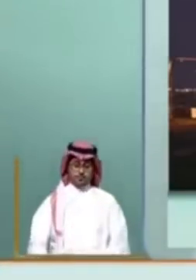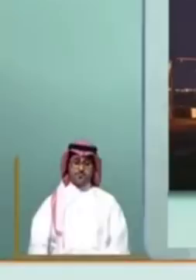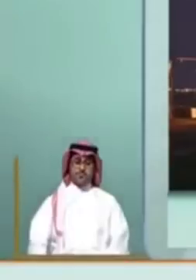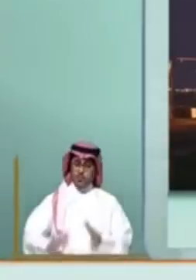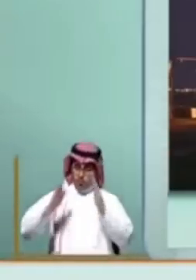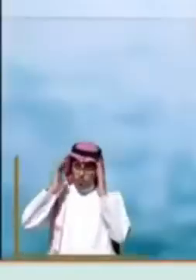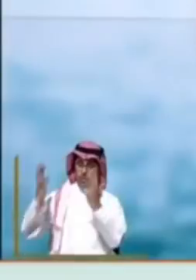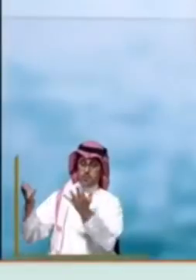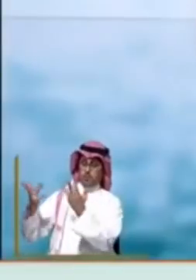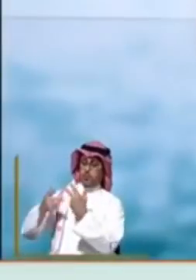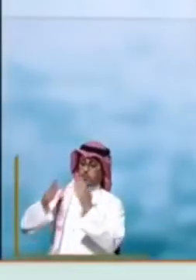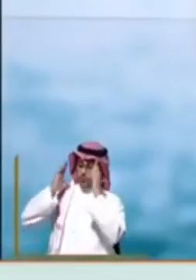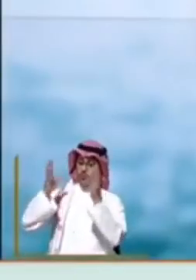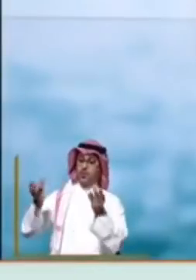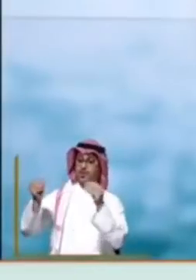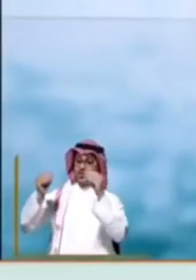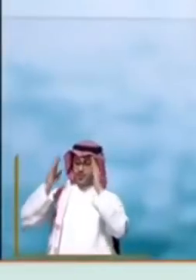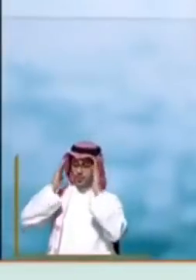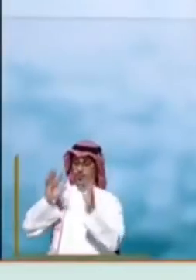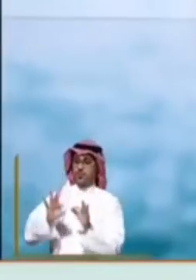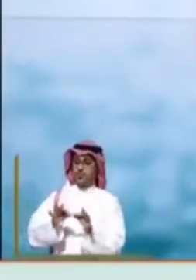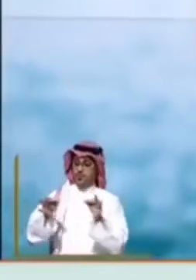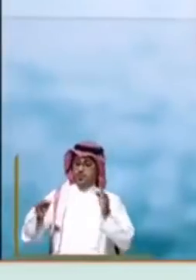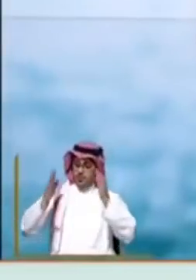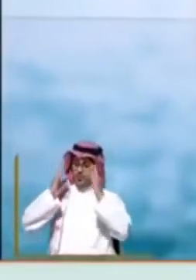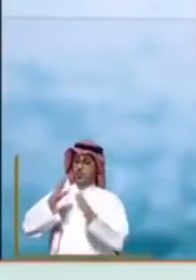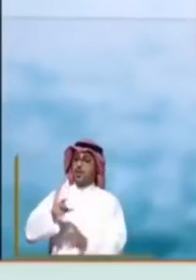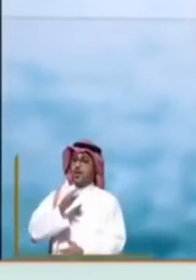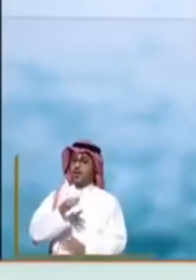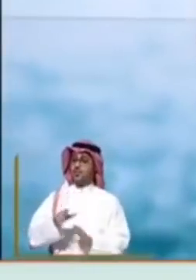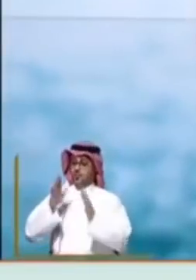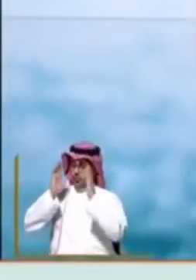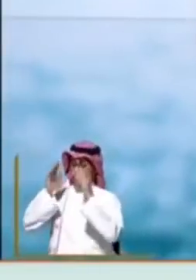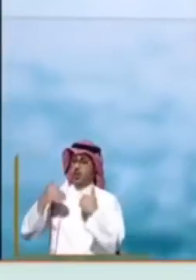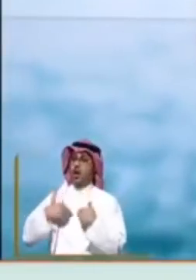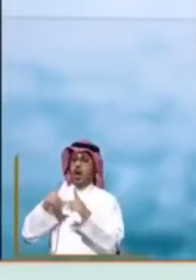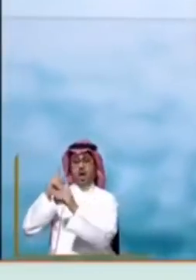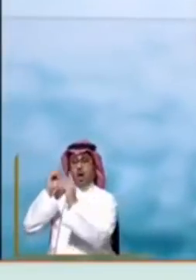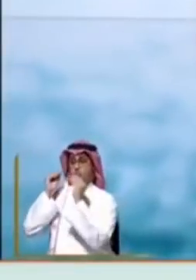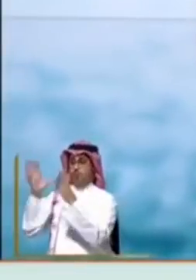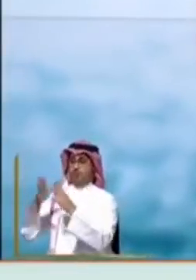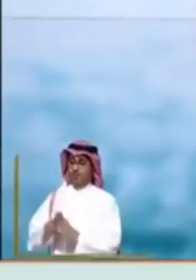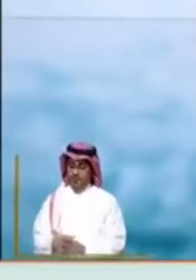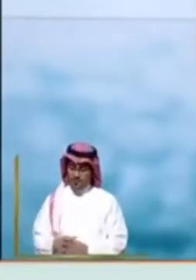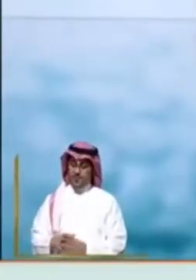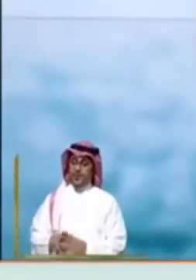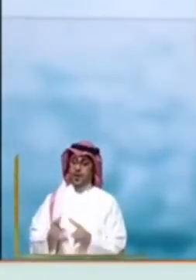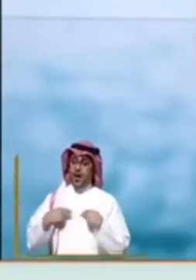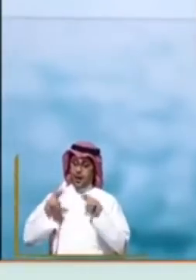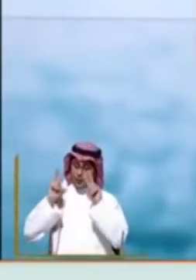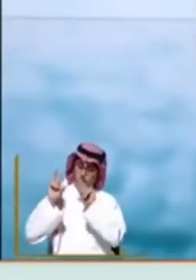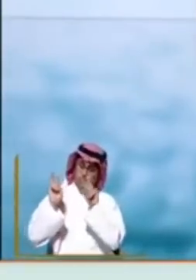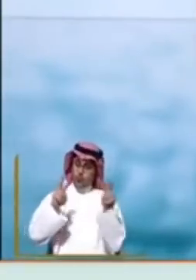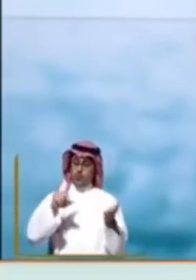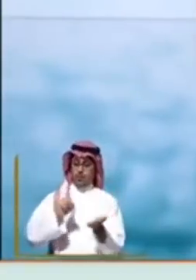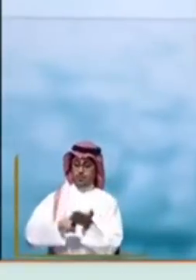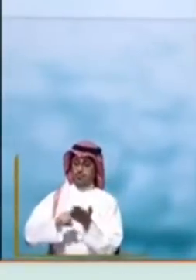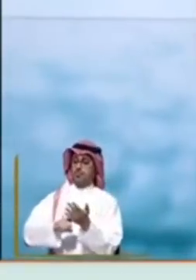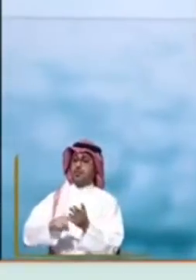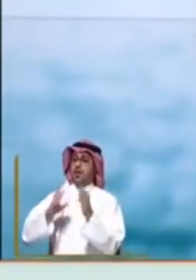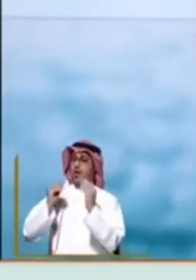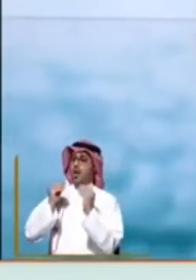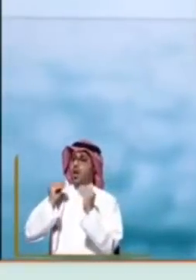عموما حمى الله الجميع، عانكم الله على ما أنتم عليه طبعا، وجهودكم أيضا ترى فتشكر، ولا شك بأن